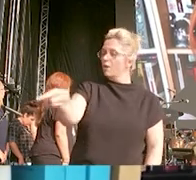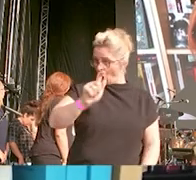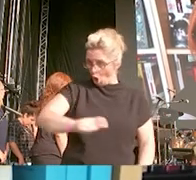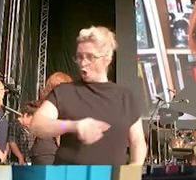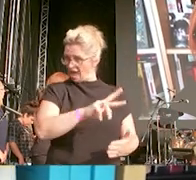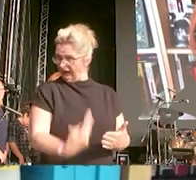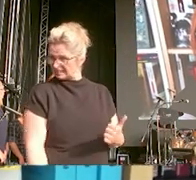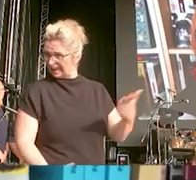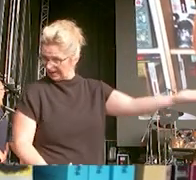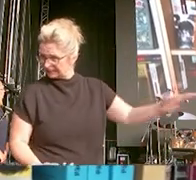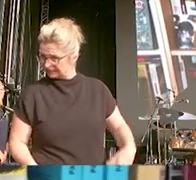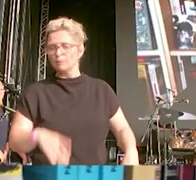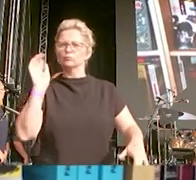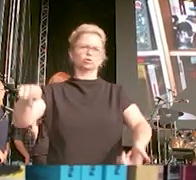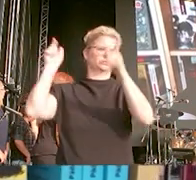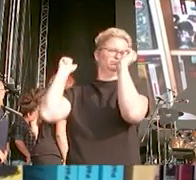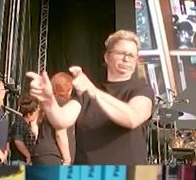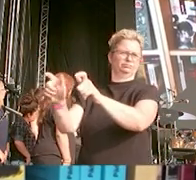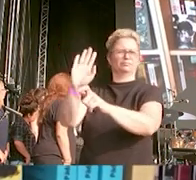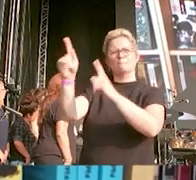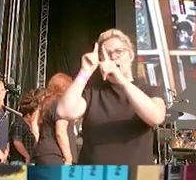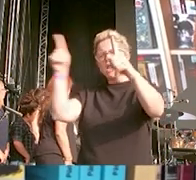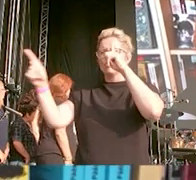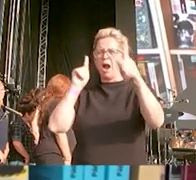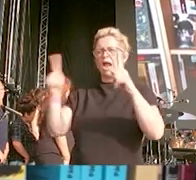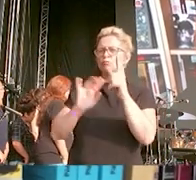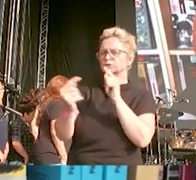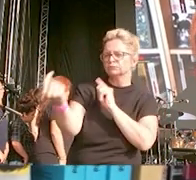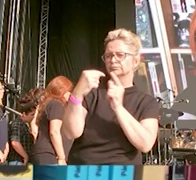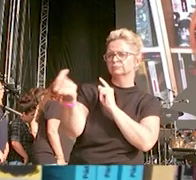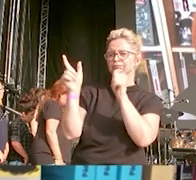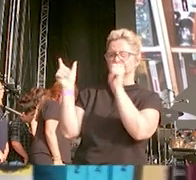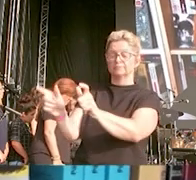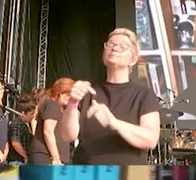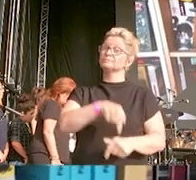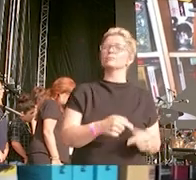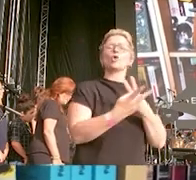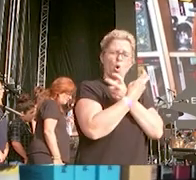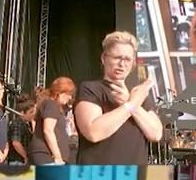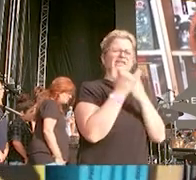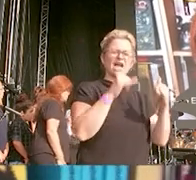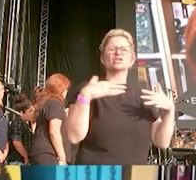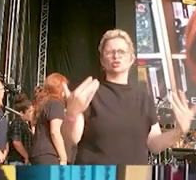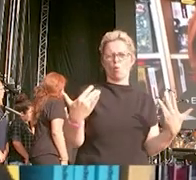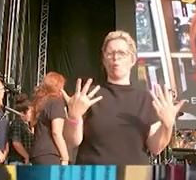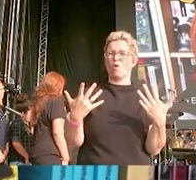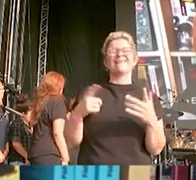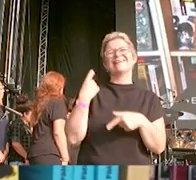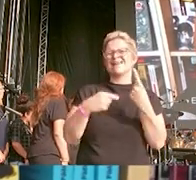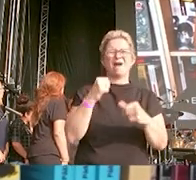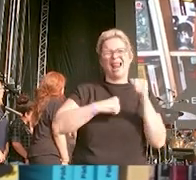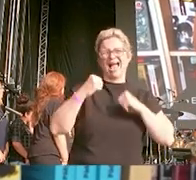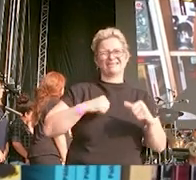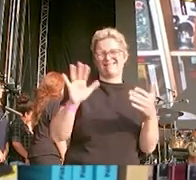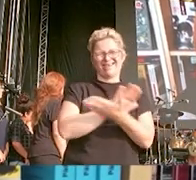lässt oder ob man sie rettet. Und in Österreich machen wir das. Es dringt vielleicht nicht immer durch,